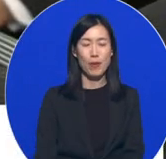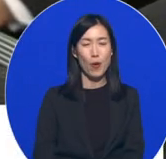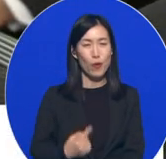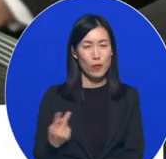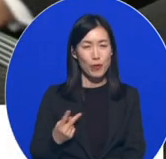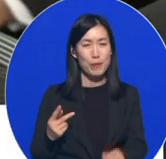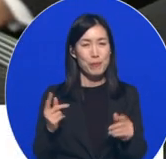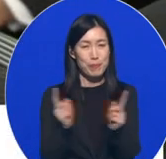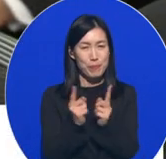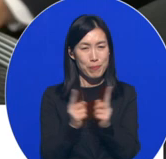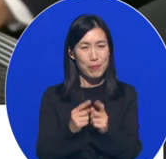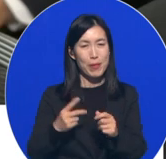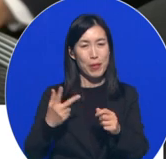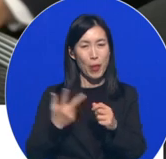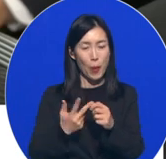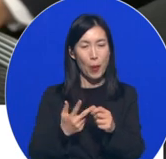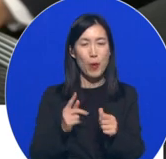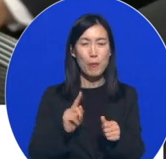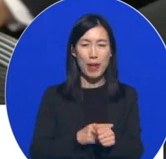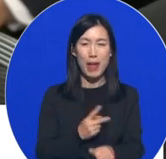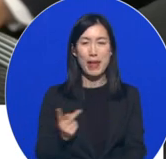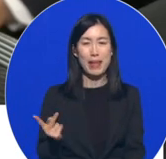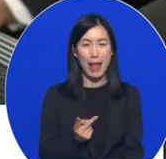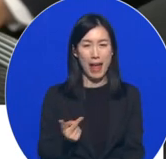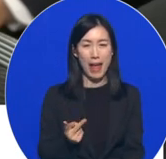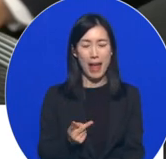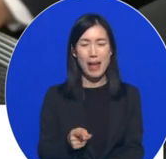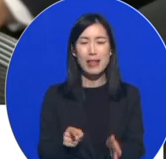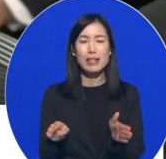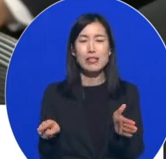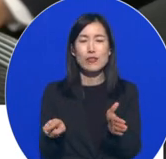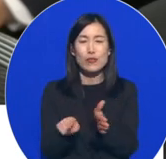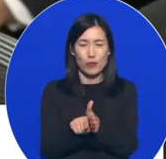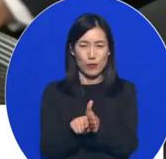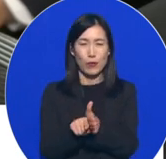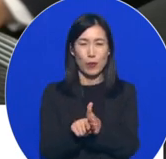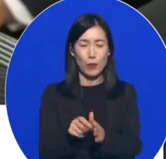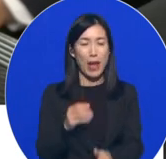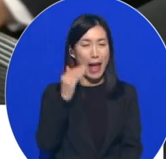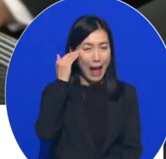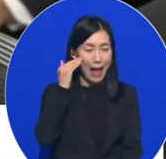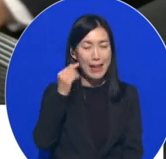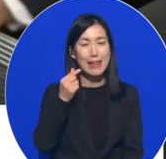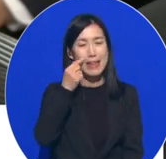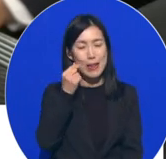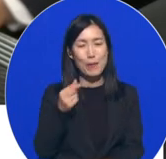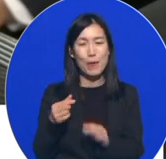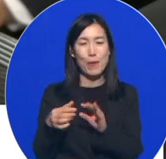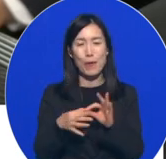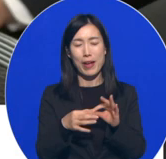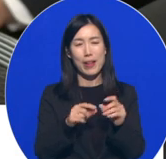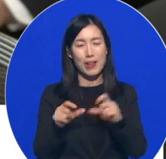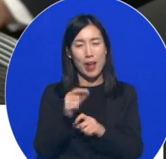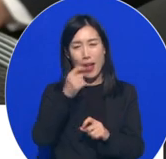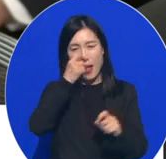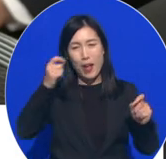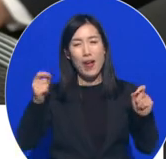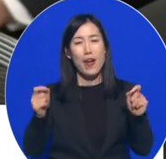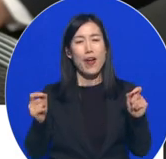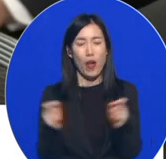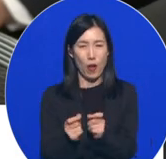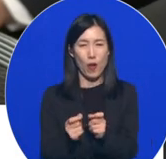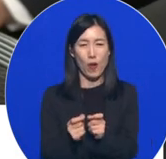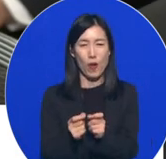회담을 통해 우리 양국의 신뢰를 공고하게 하고 한일관계 흐름을 아주